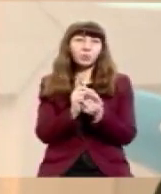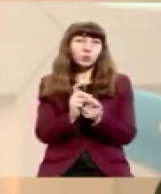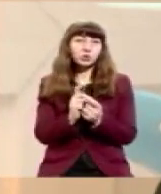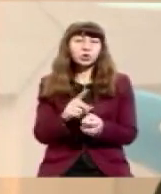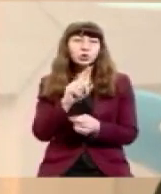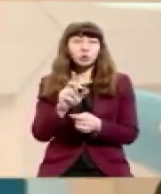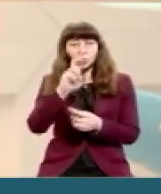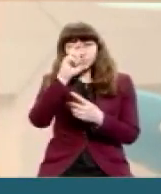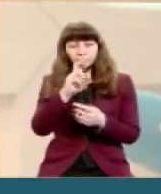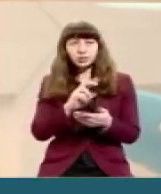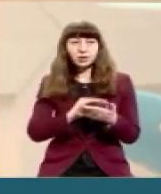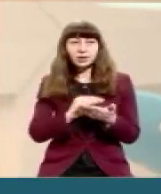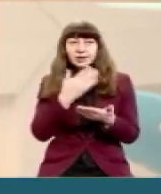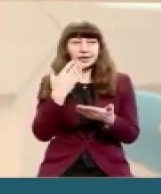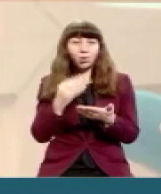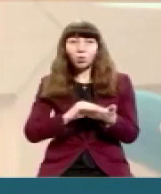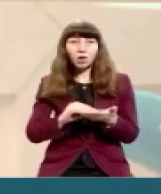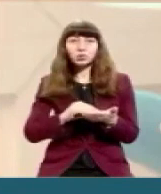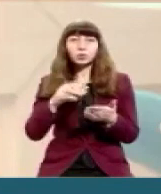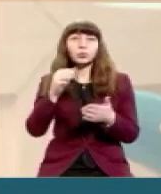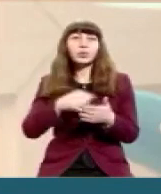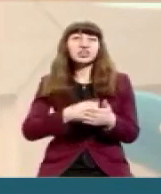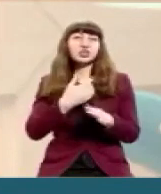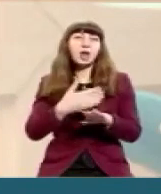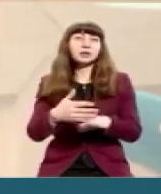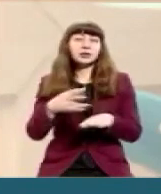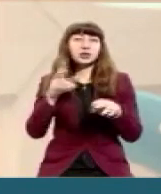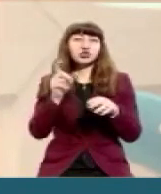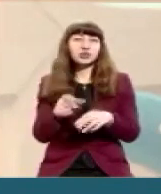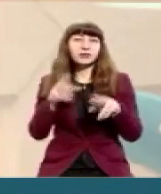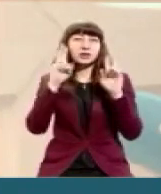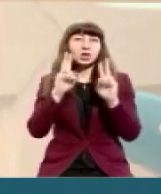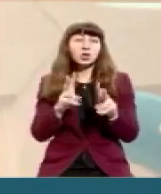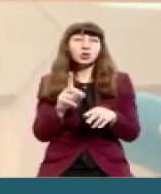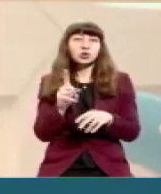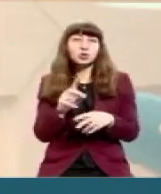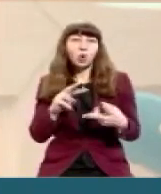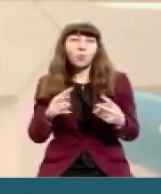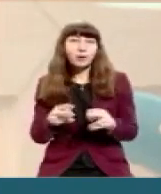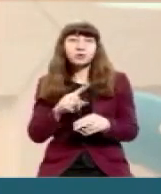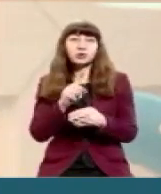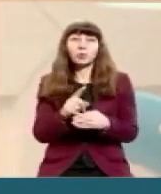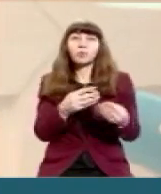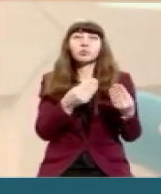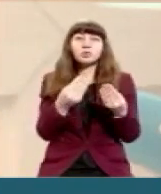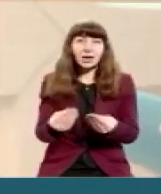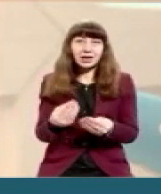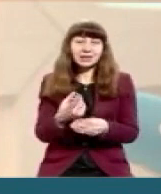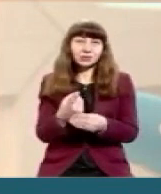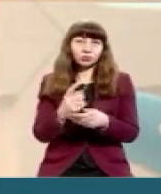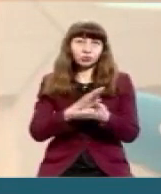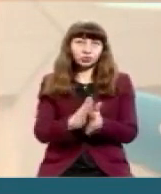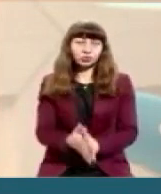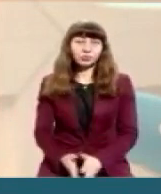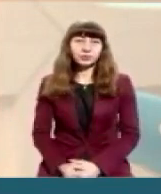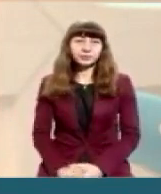что госорганы не указывают причины отказа. И человек не знает, что поменять, чтобы ему оказали